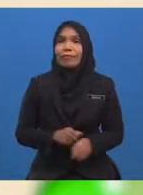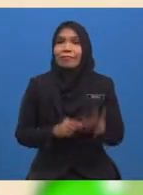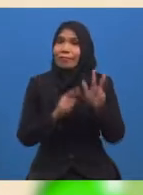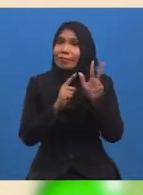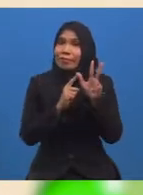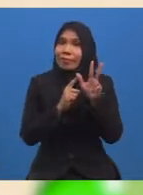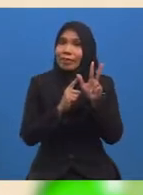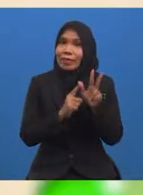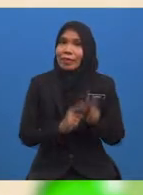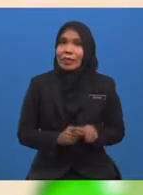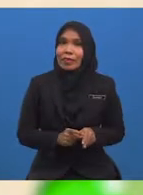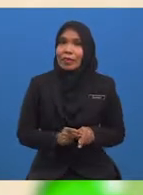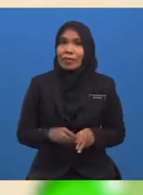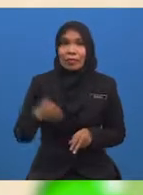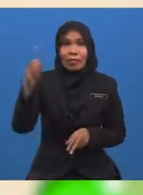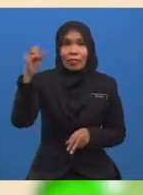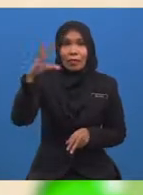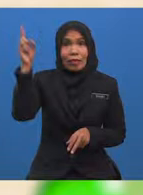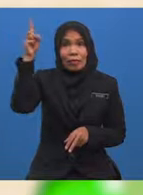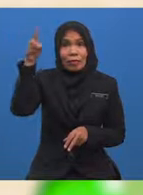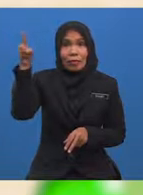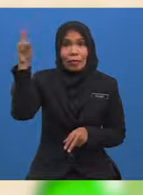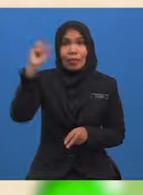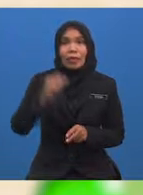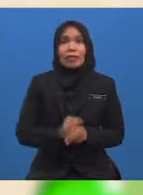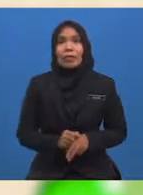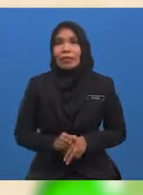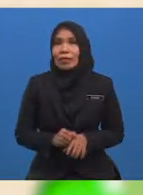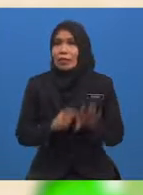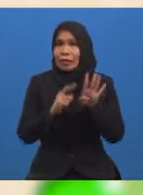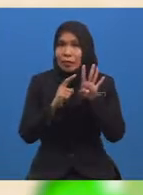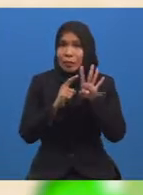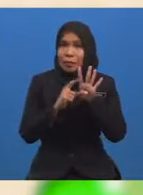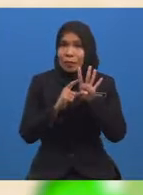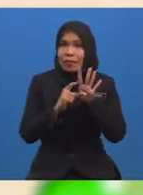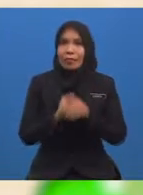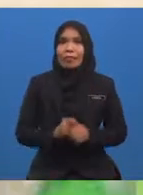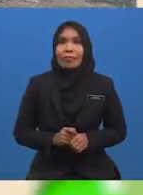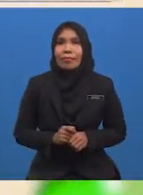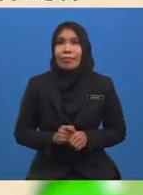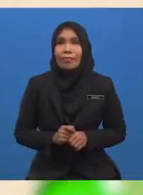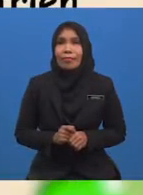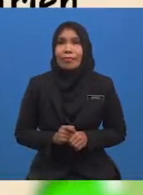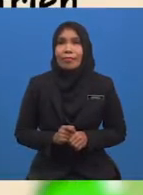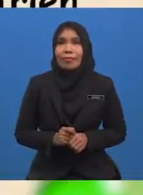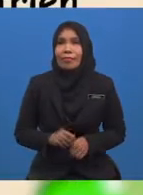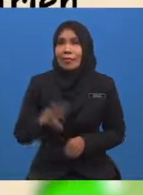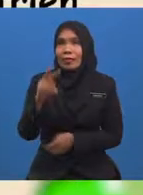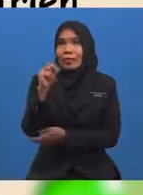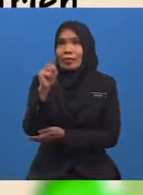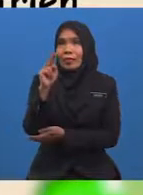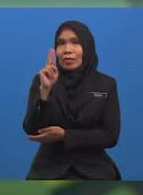tumbuhan memerlukan cahaya matahari. Dan yang keempat, tumbuhan memerlukan nutrien.